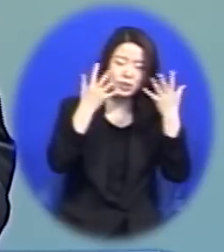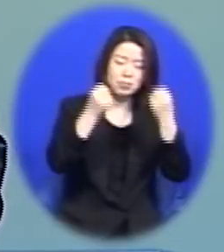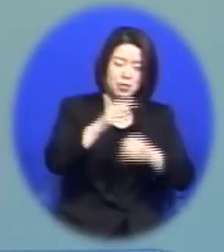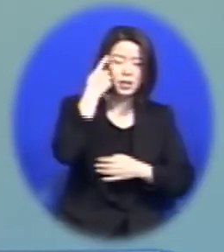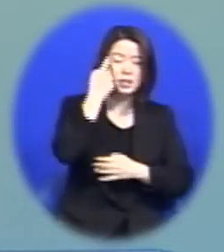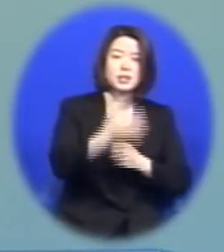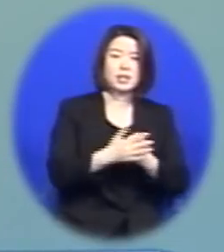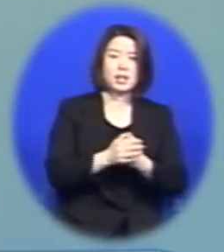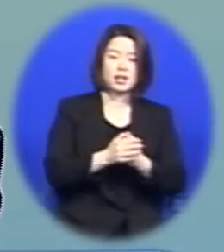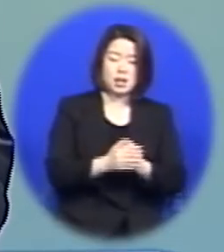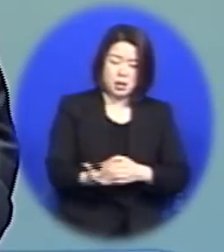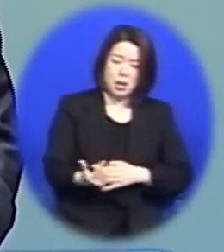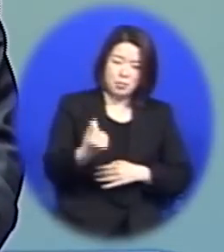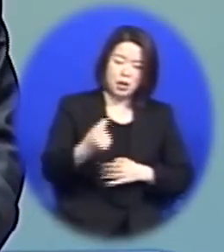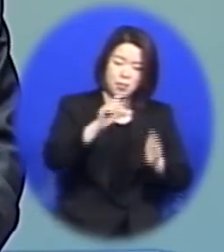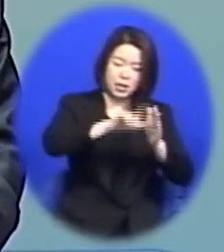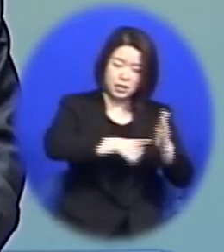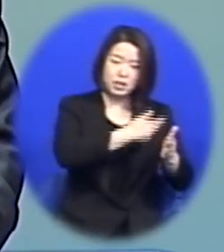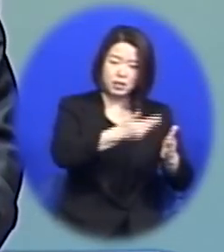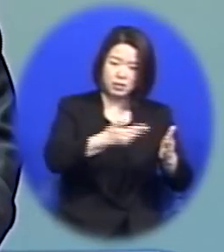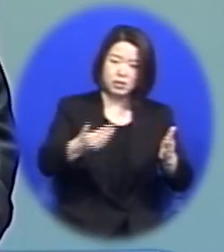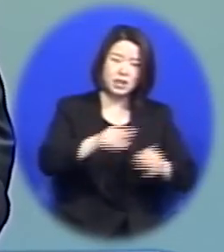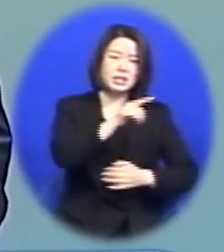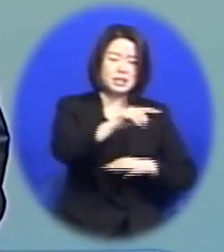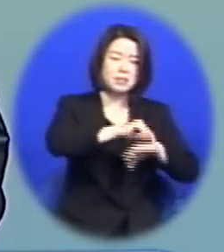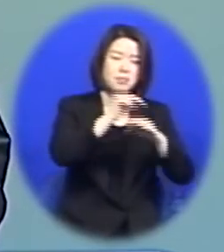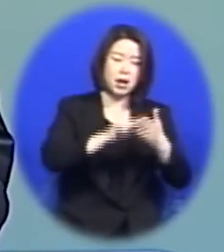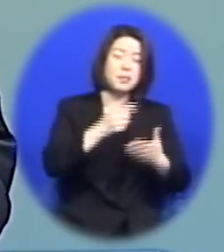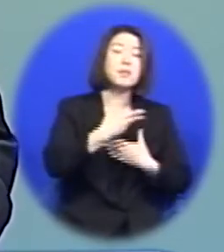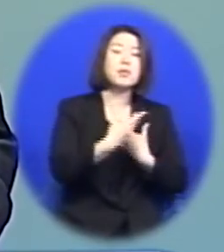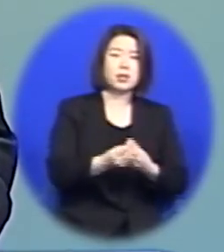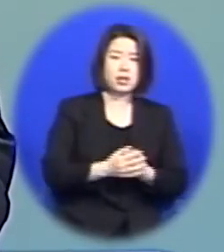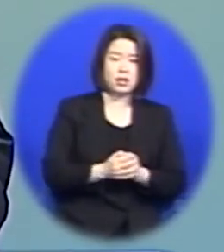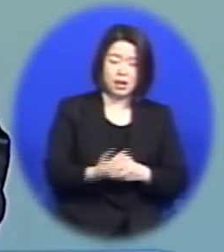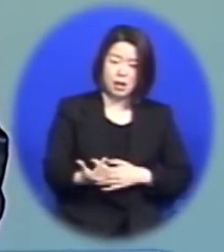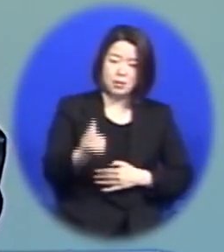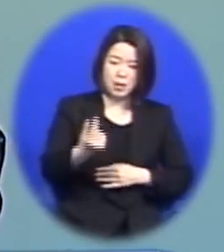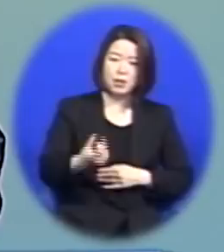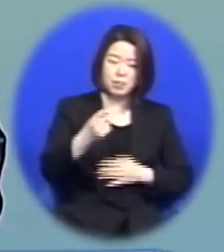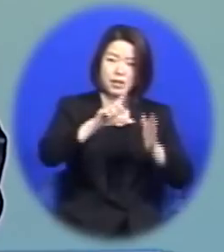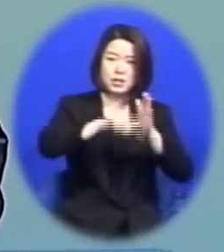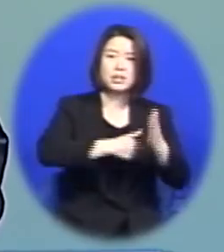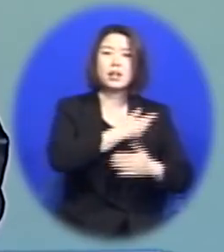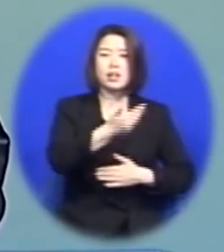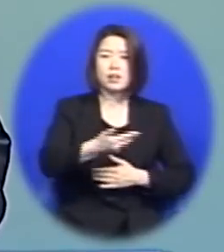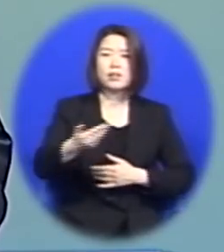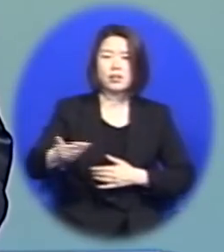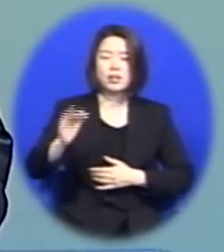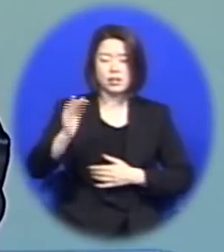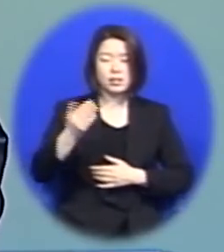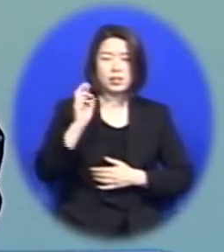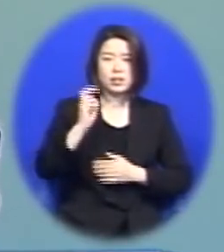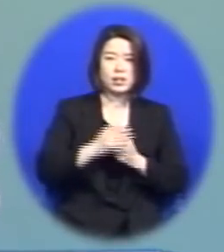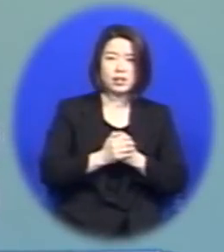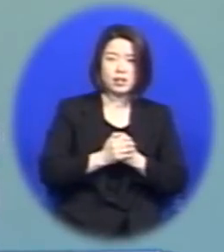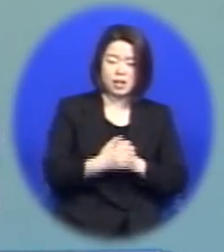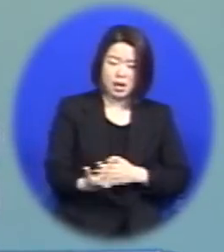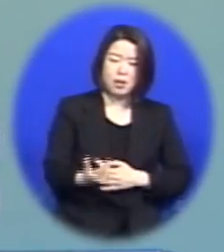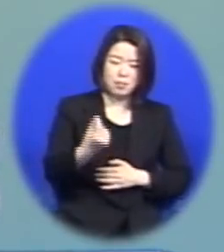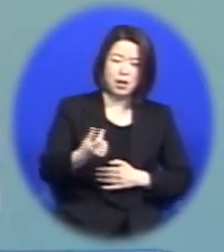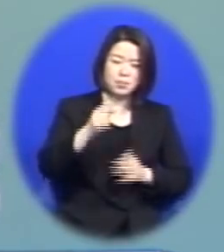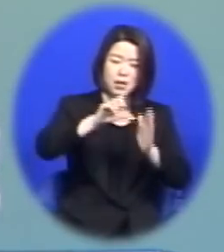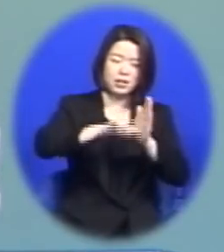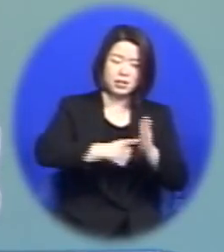세월이 흘러야 미 마음이 편해질 건데 얼렁얼렁 세월이 흘러야 얼렁얼렁 세월이